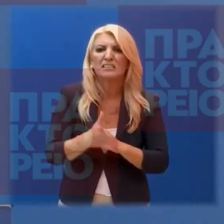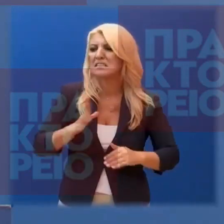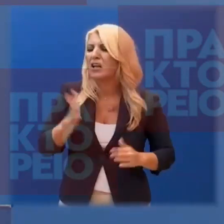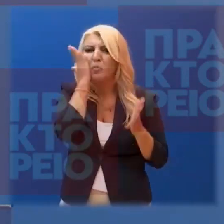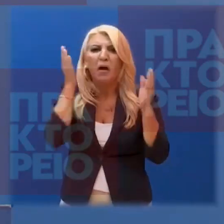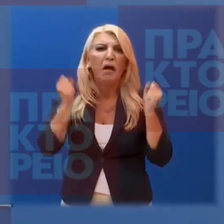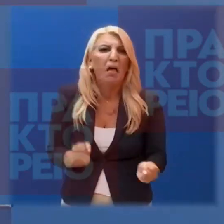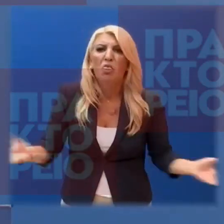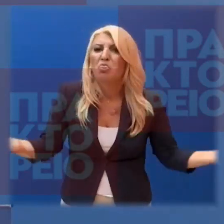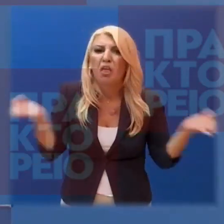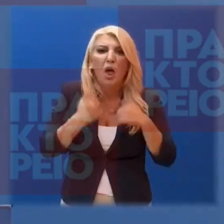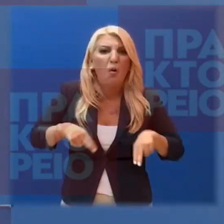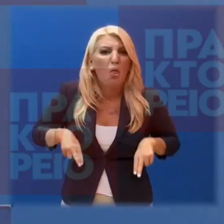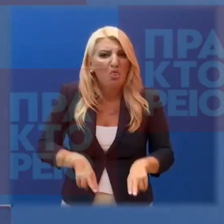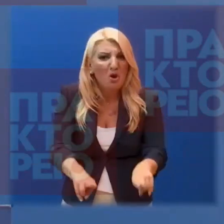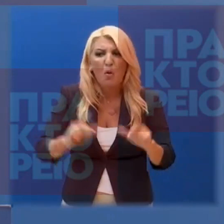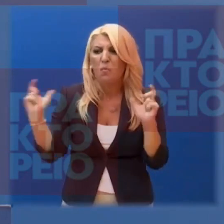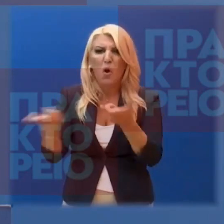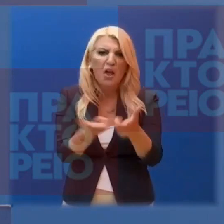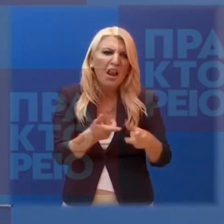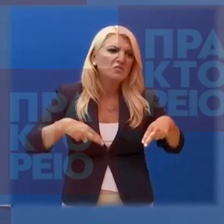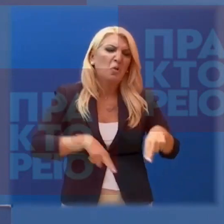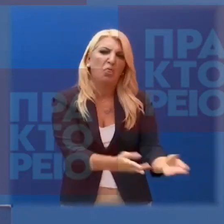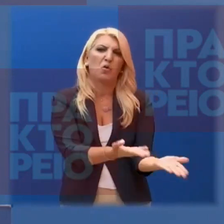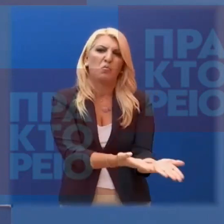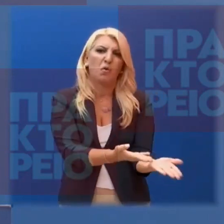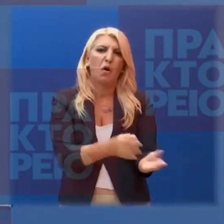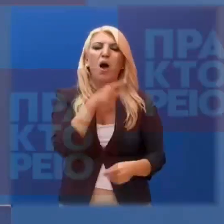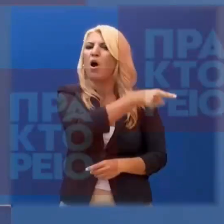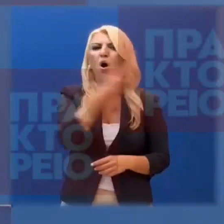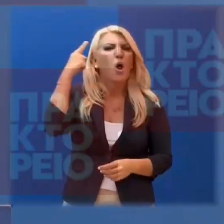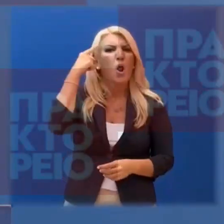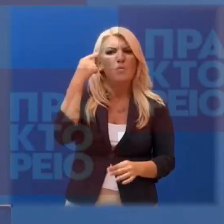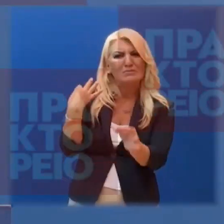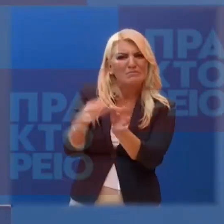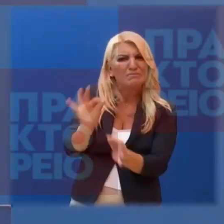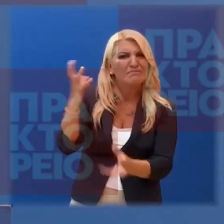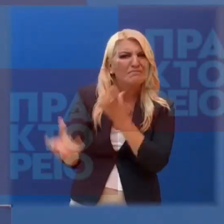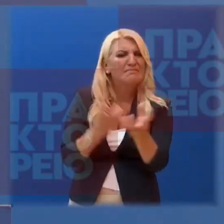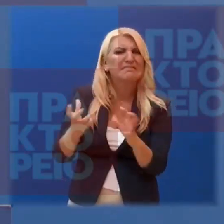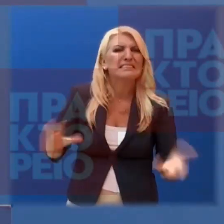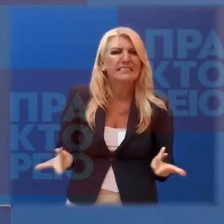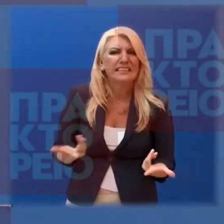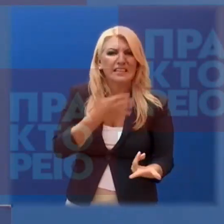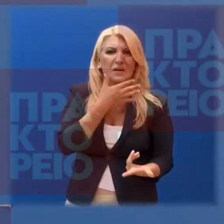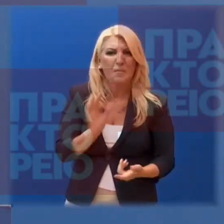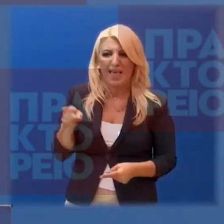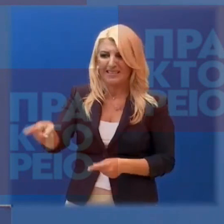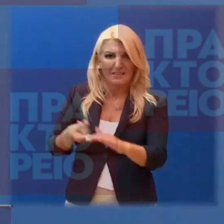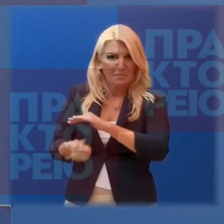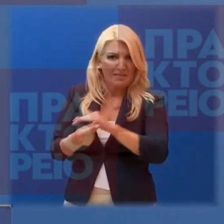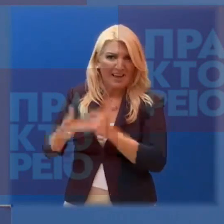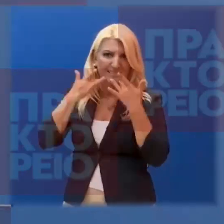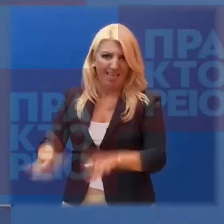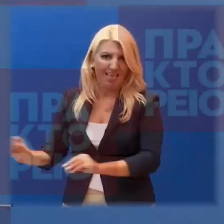αυτό γιατί θεώρησαν ότι αν πυρπολήσουν τη Μόρια θα φύγουν αδιακρίτως από το νησί. Τους λέμε ότι δεν κατάλαβαν.